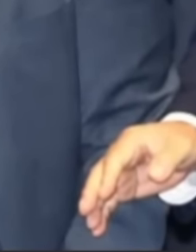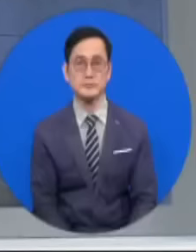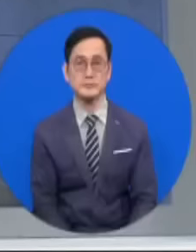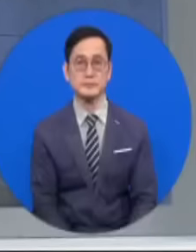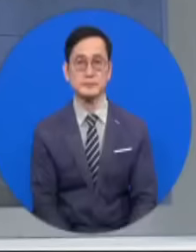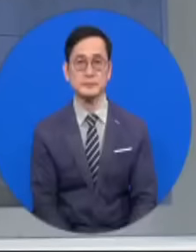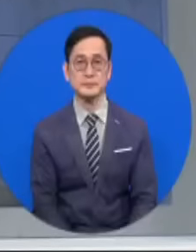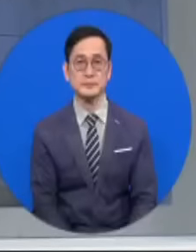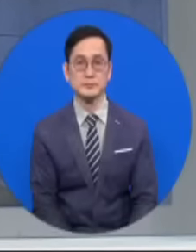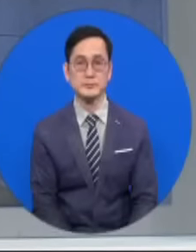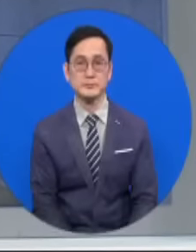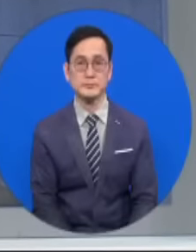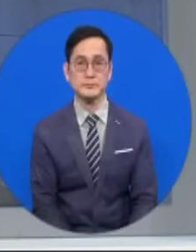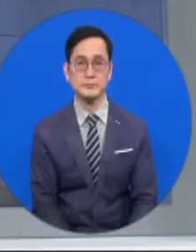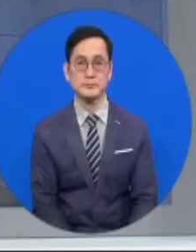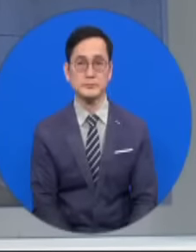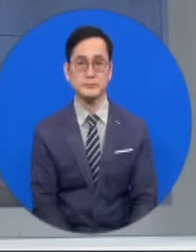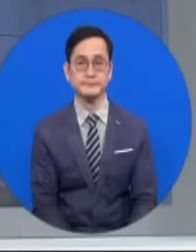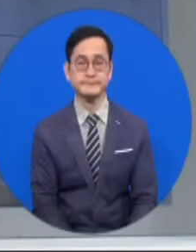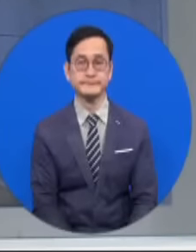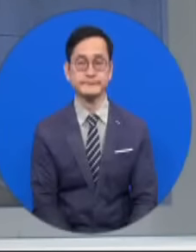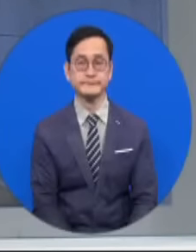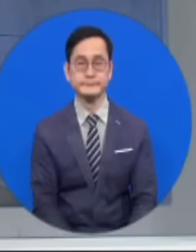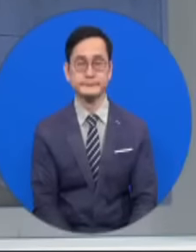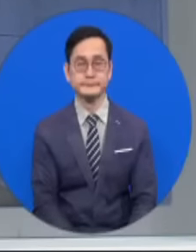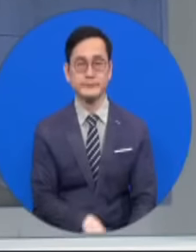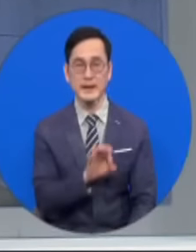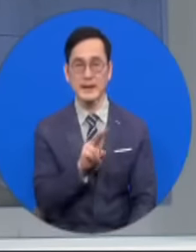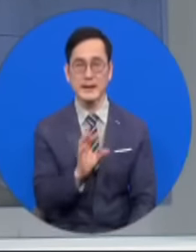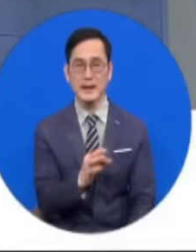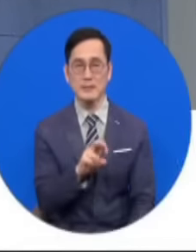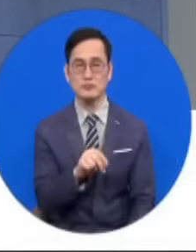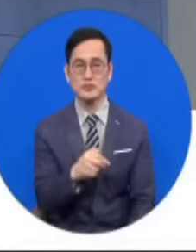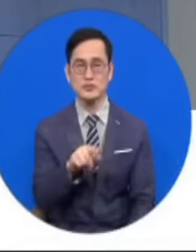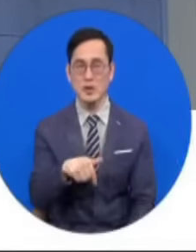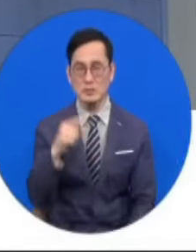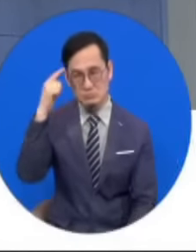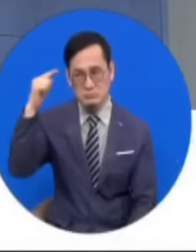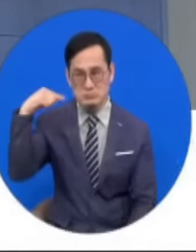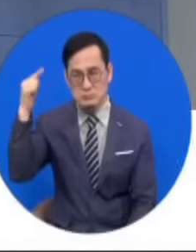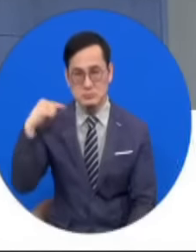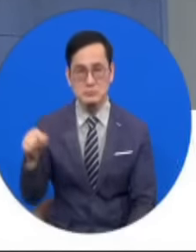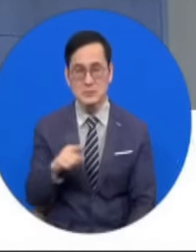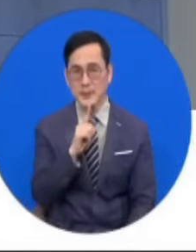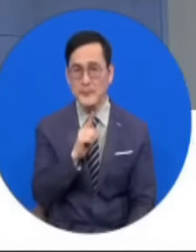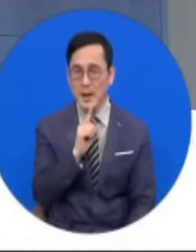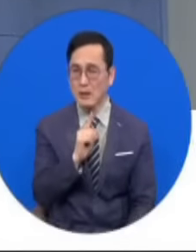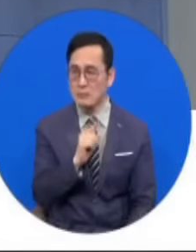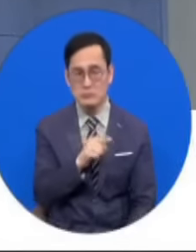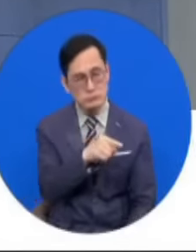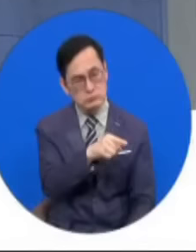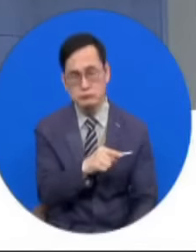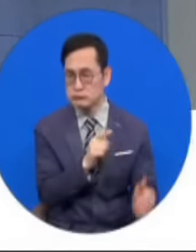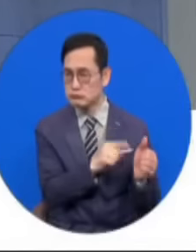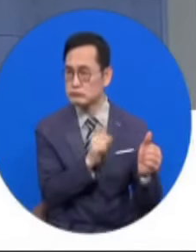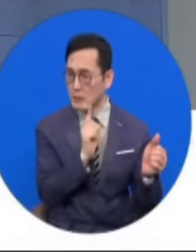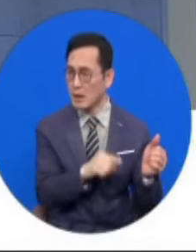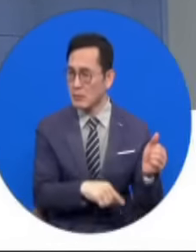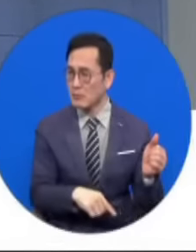않았 논란이 이어지고 있는데 민주당의 양문석 의원은 이게 뭐가 문제냐라며 국민의 힘 당히 사과해야 한다 적반 화장도